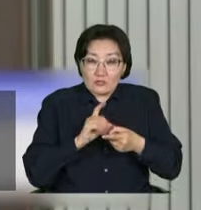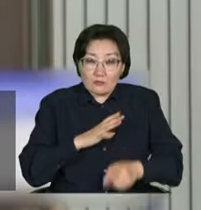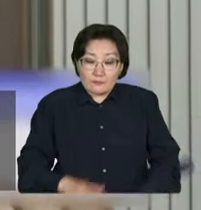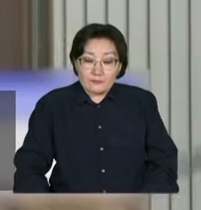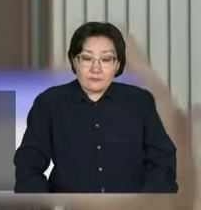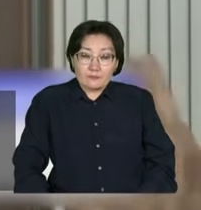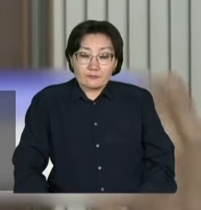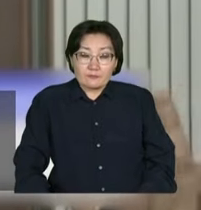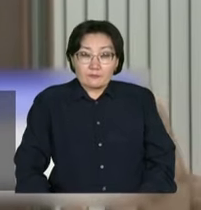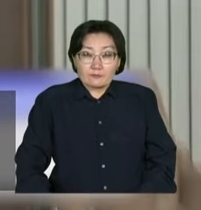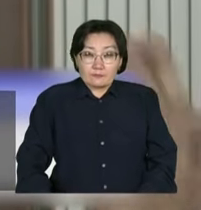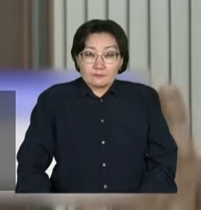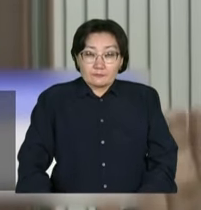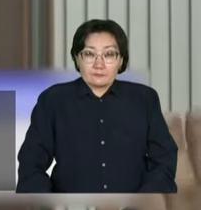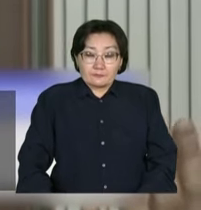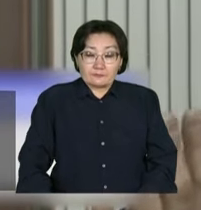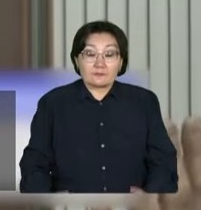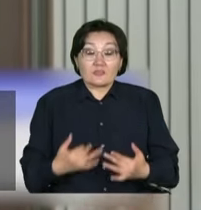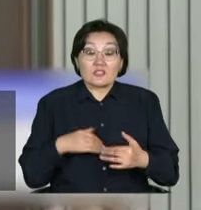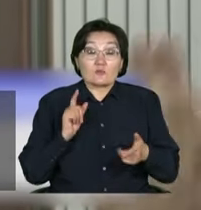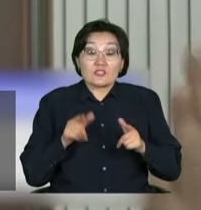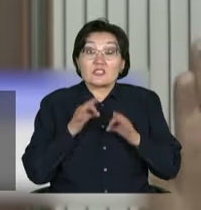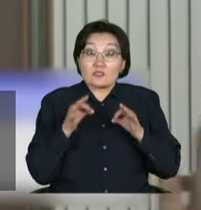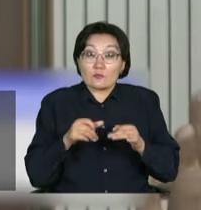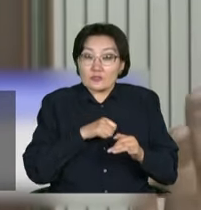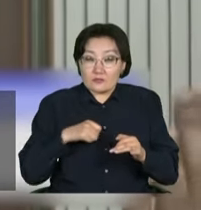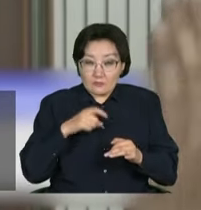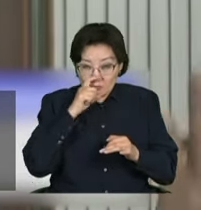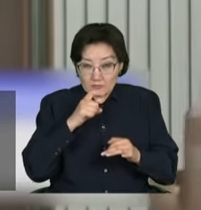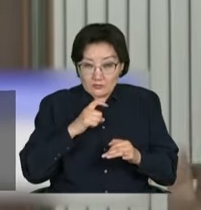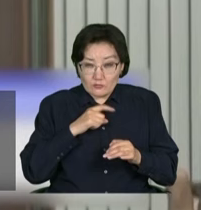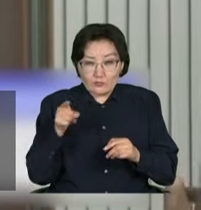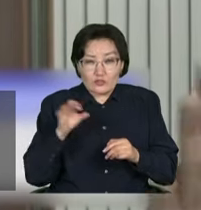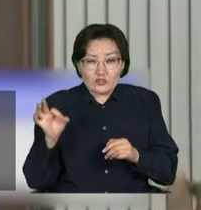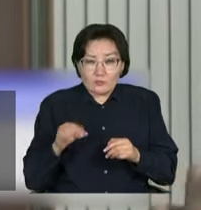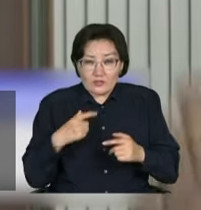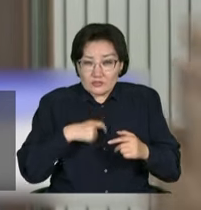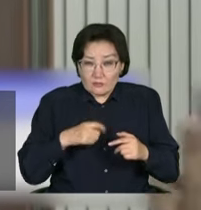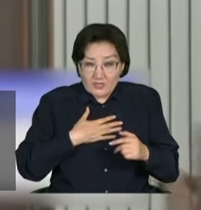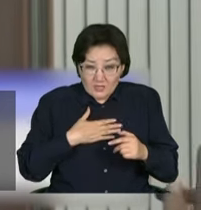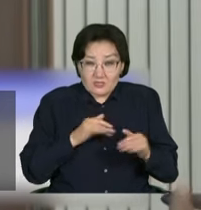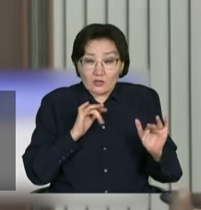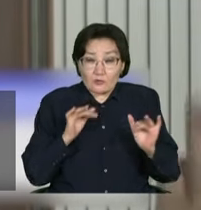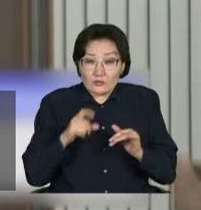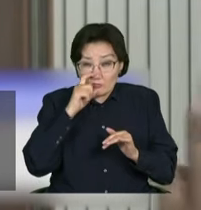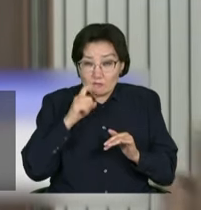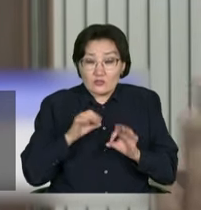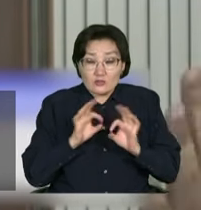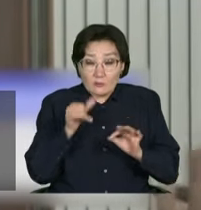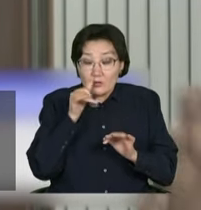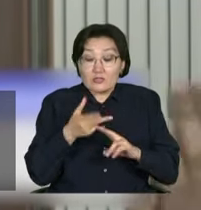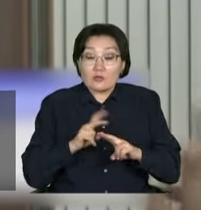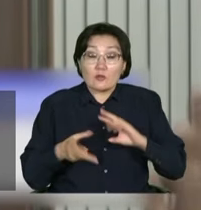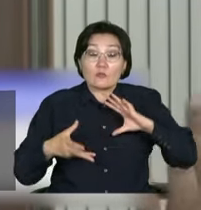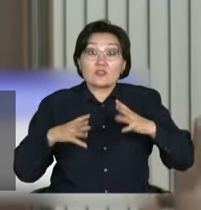говорил, что я уже был в таком. Мен шынымды айтсам, өзімді түсін алмай тұрмын. Сол кездегі өзімнің әс-әрекеттерімді түсіндіре алмайым. Бұл